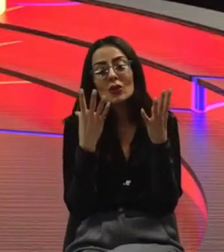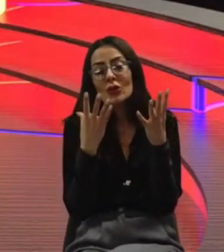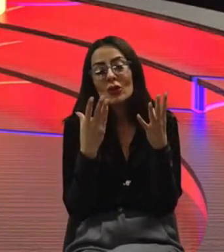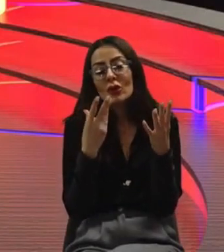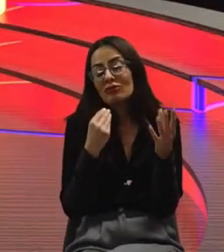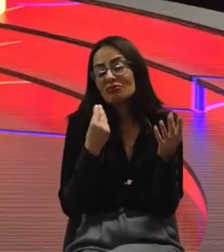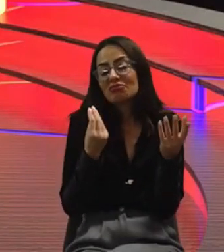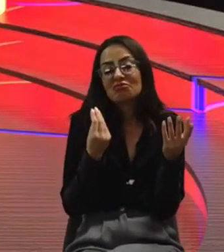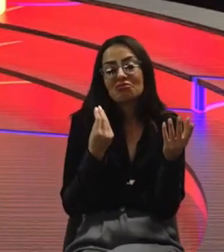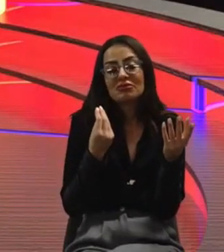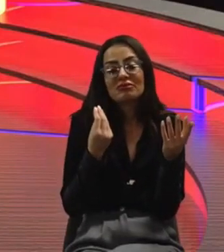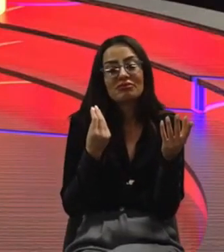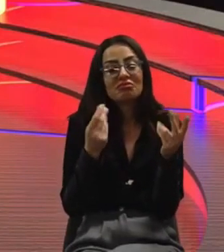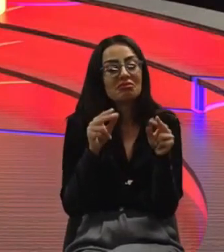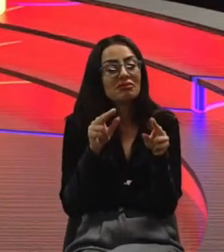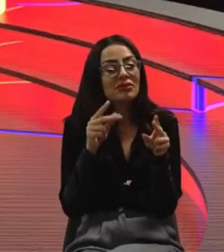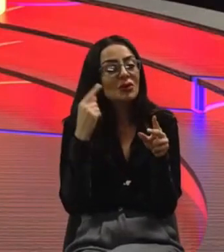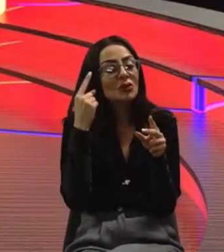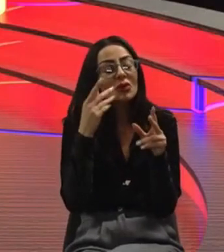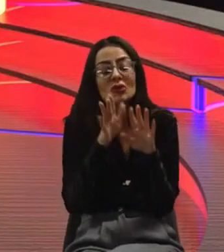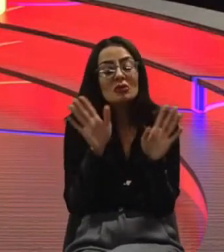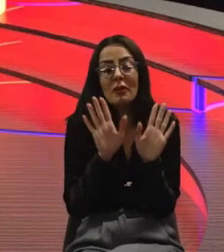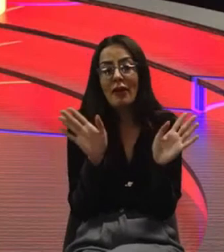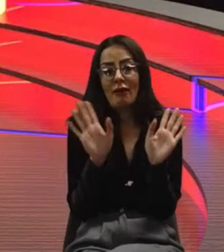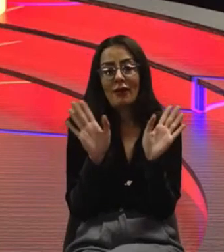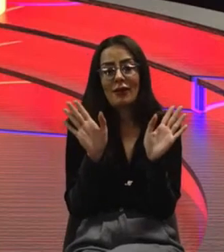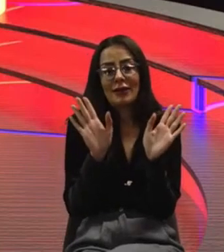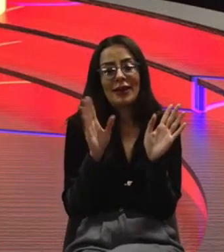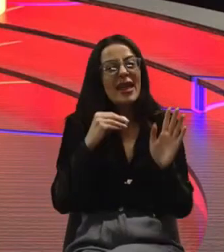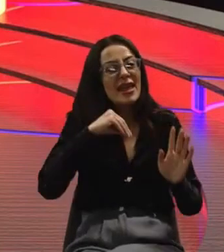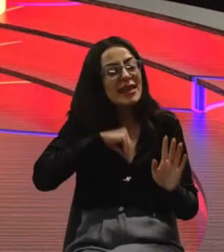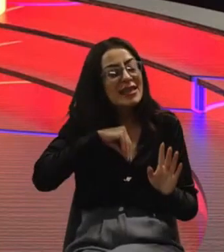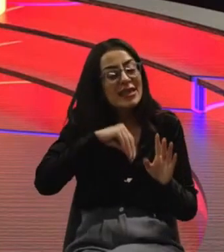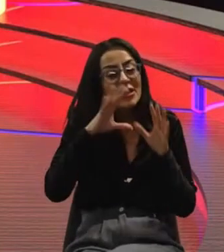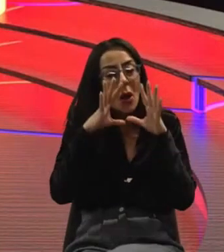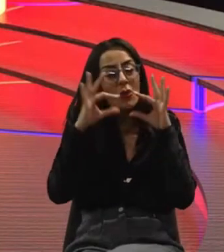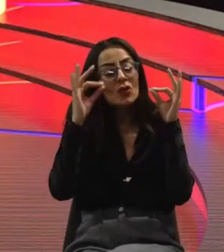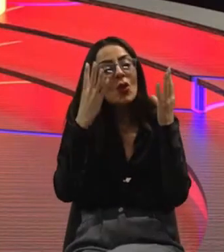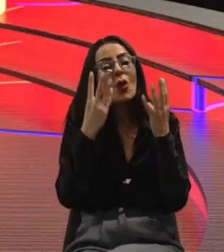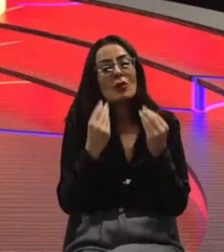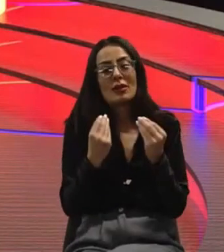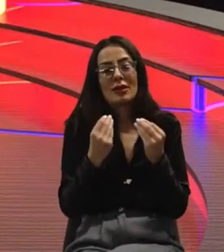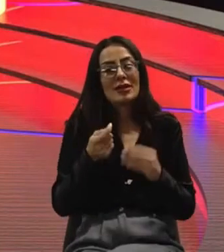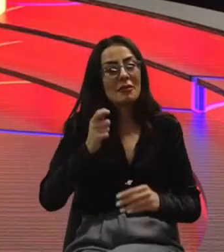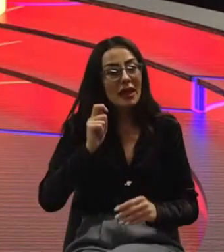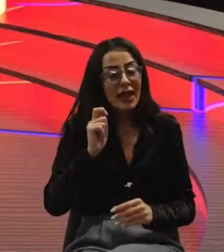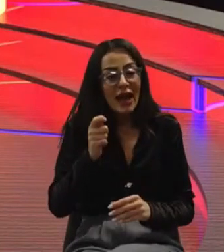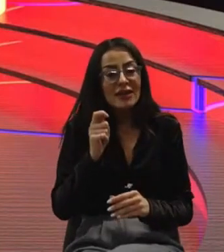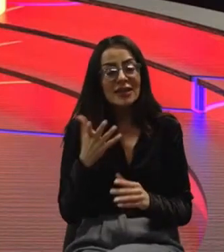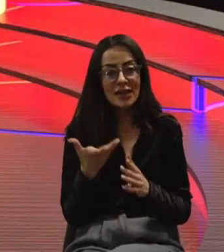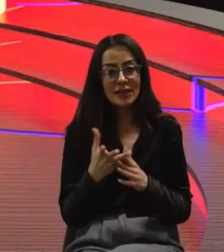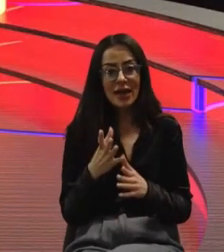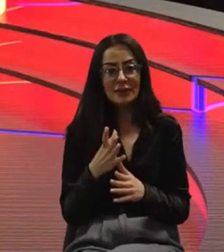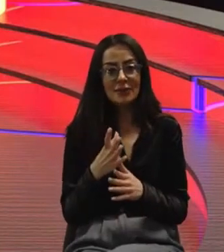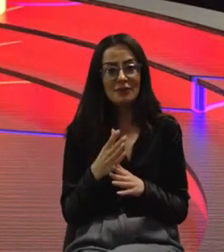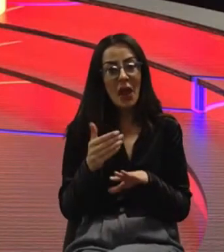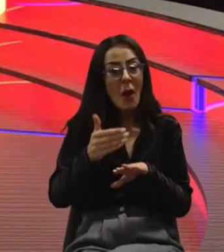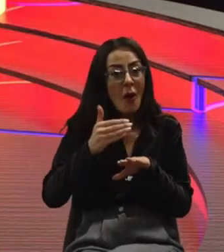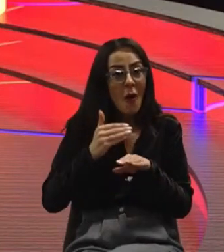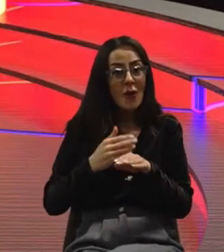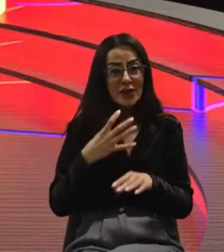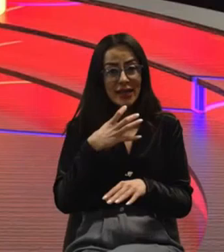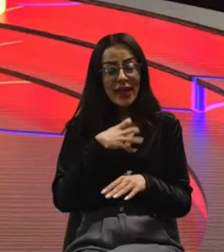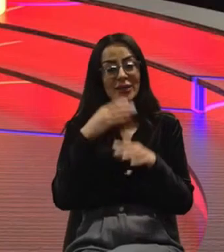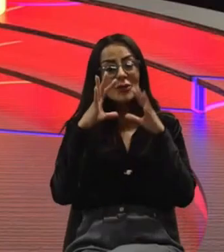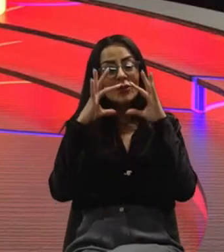bu yaşta Belediyesi'nin geçmişiniz iyi bir kariyeriniz var diye öyle değil yani gerçekten önce Kendinizden mutlu olmazdık ve